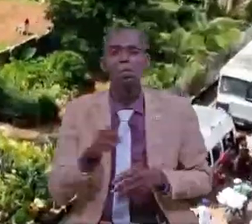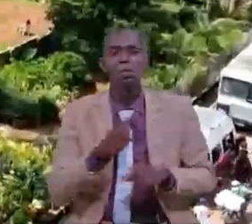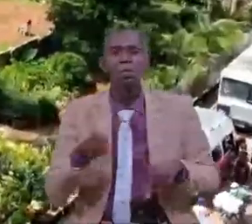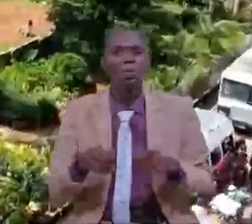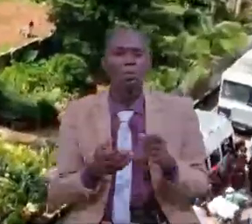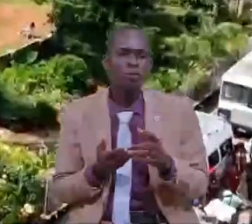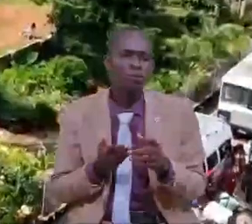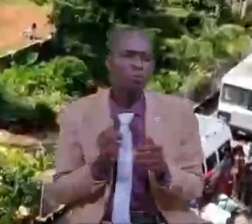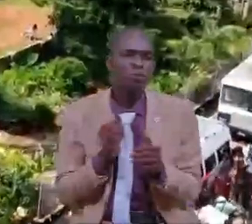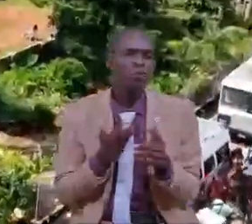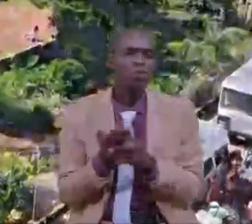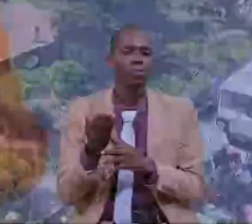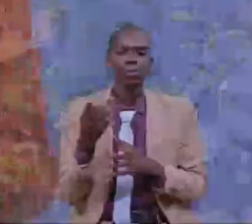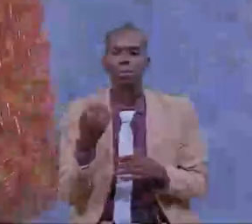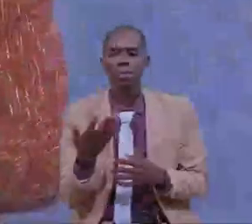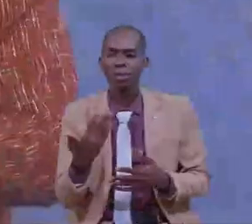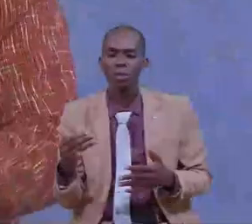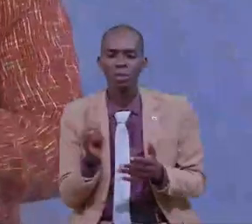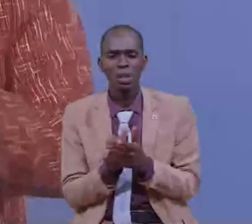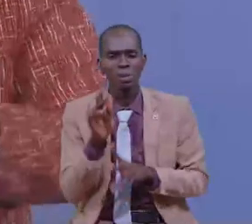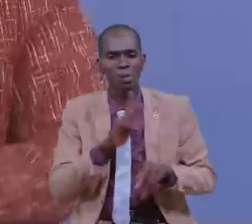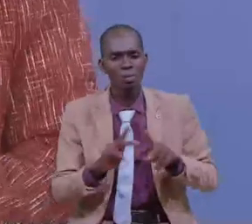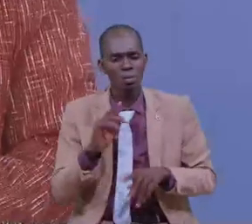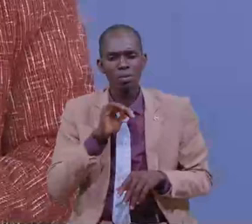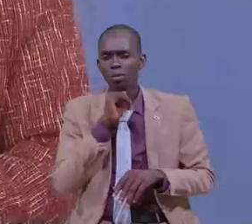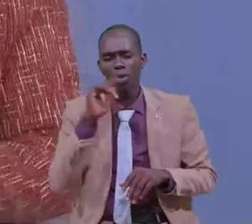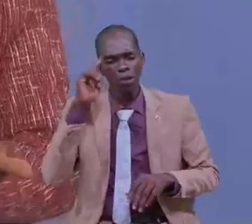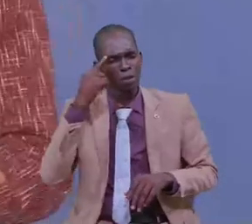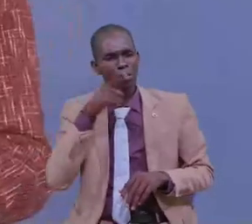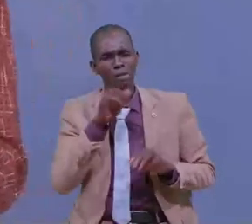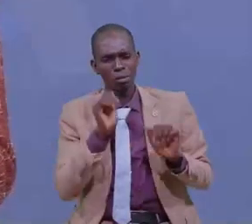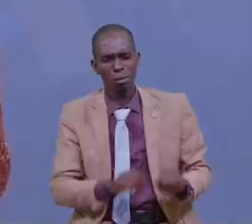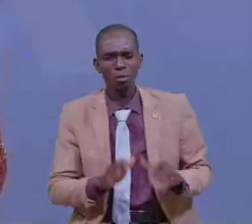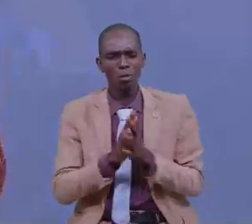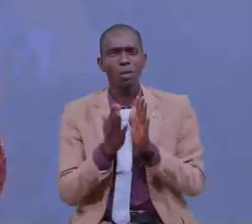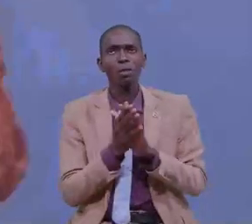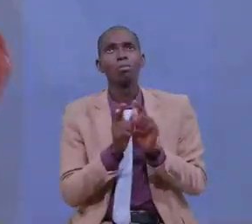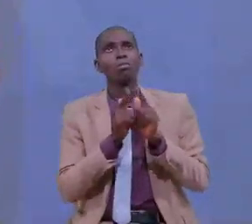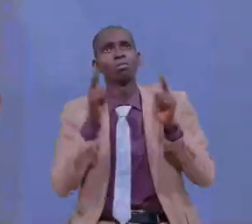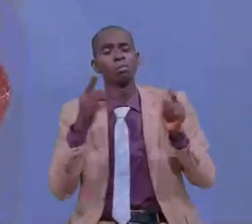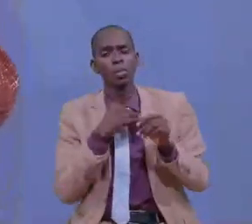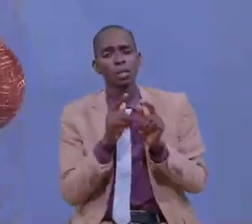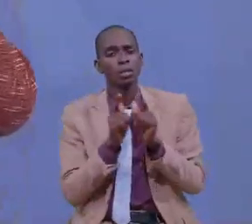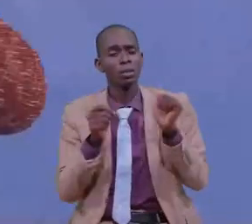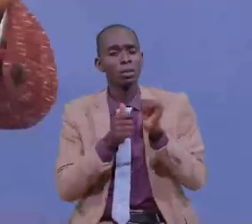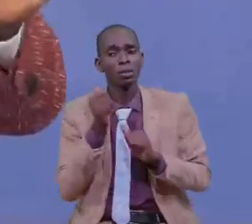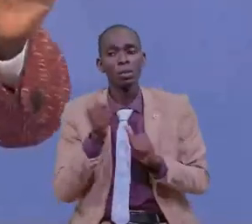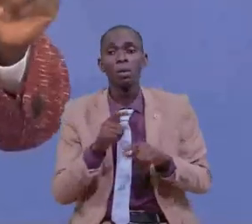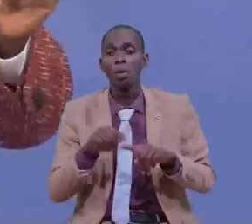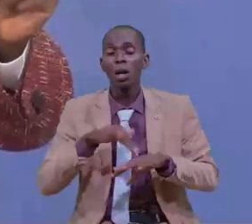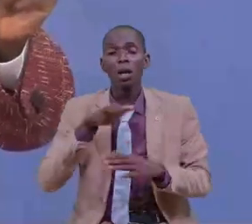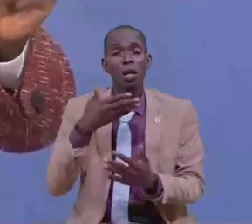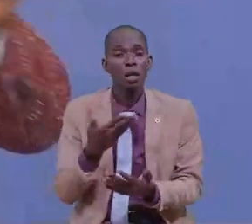s'ils ont marché sur des chemins où personne ne pouvait imaginer qu'ils pouvaient devenir de plus en plus grands, mais finalement,